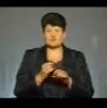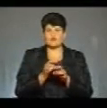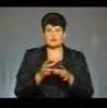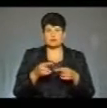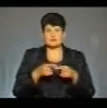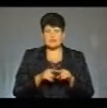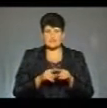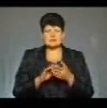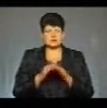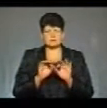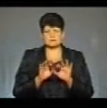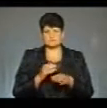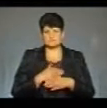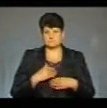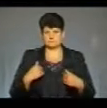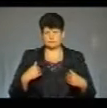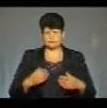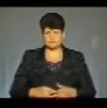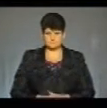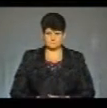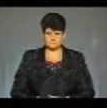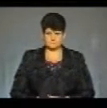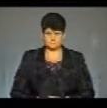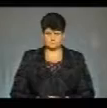ситуації не коментують.